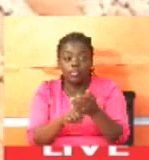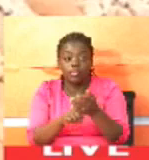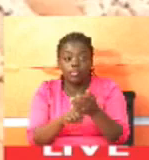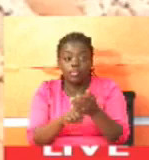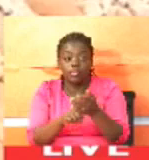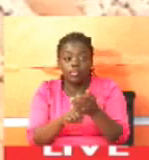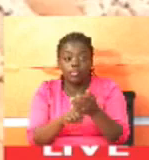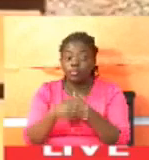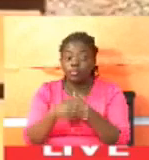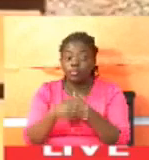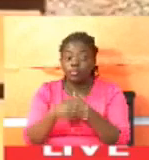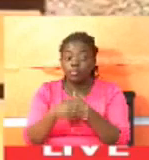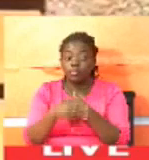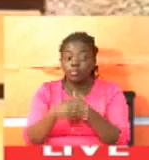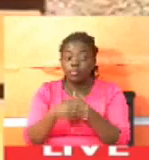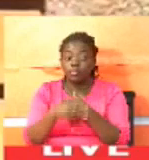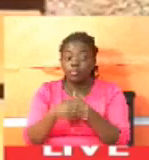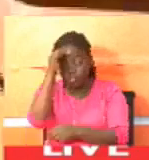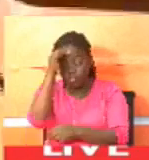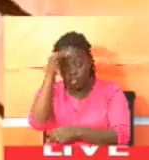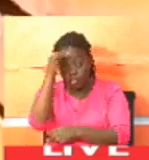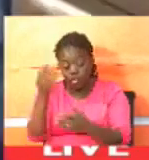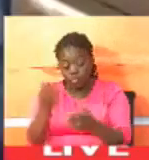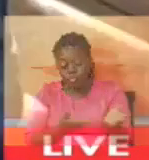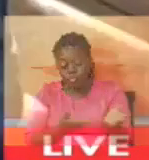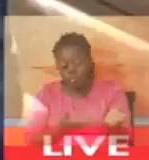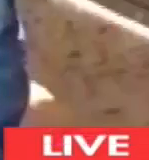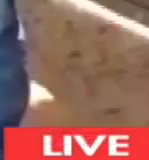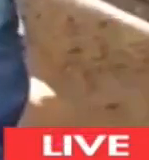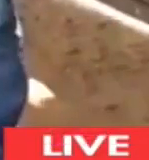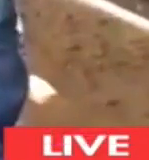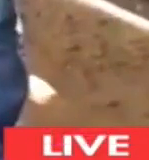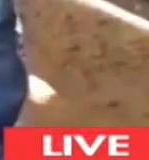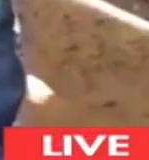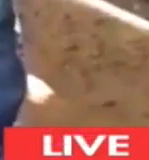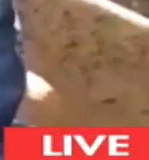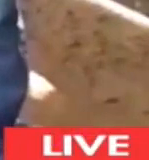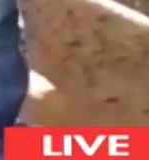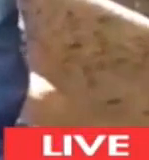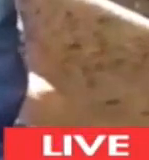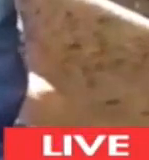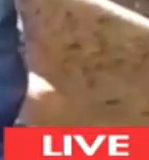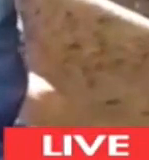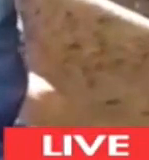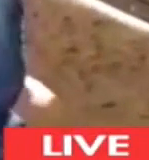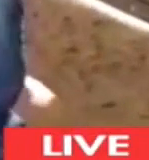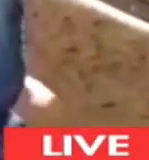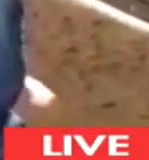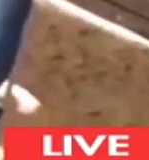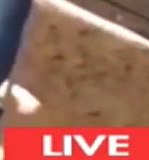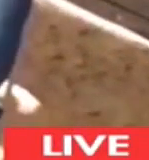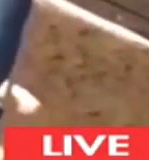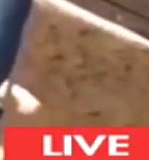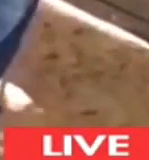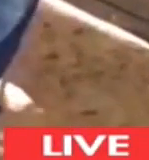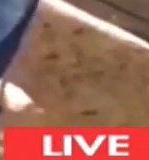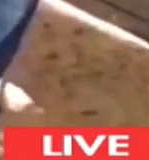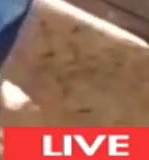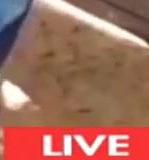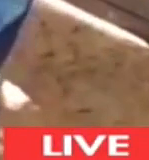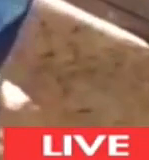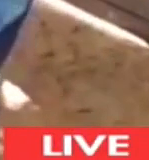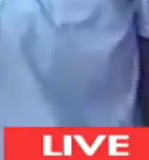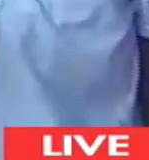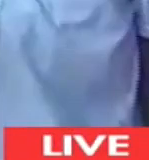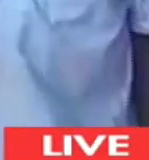Baliruanda babiri bakwatiddwa poliisi e Makindye olw'okuyira munnaabwe amafuta ne bamukoleeza omuliro. Bano ye Juliet Kayemba ne Sylvia